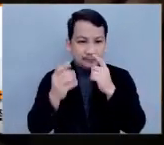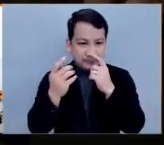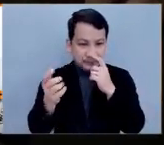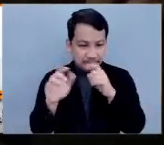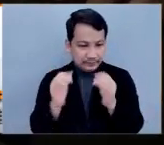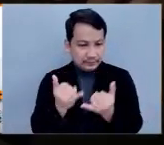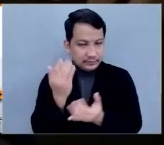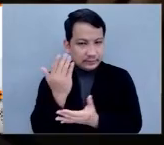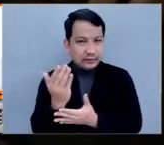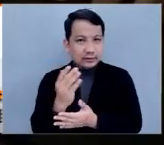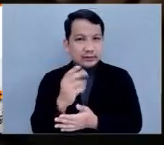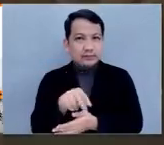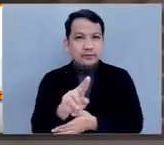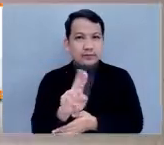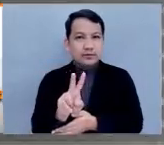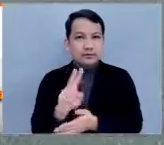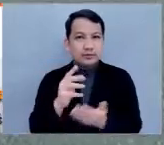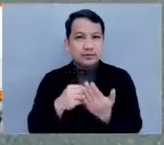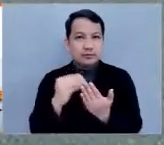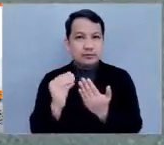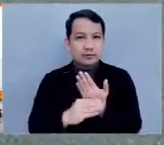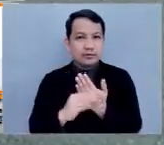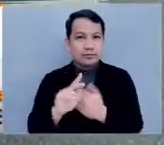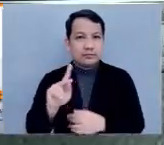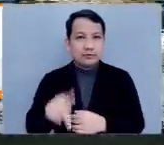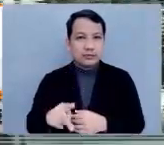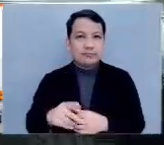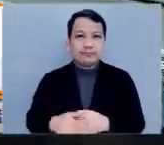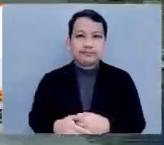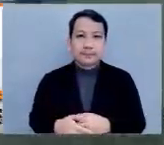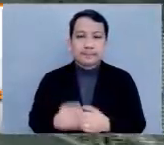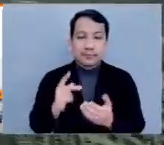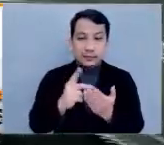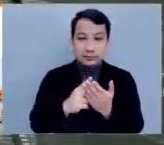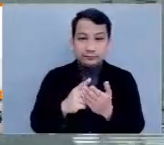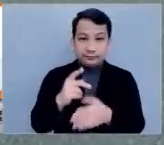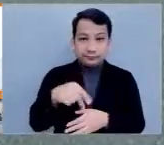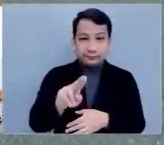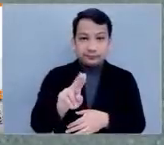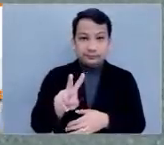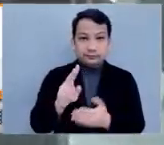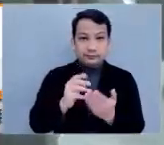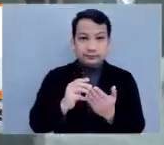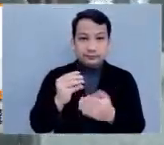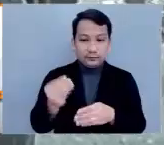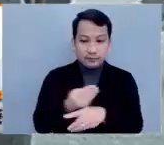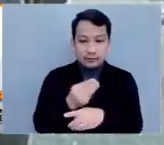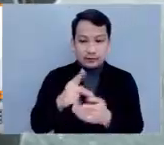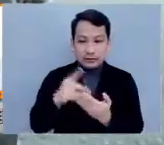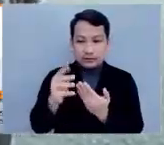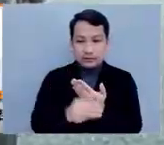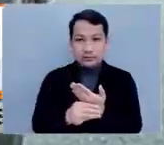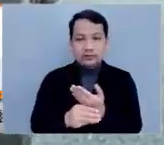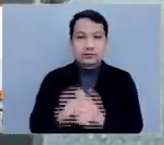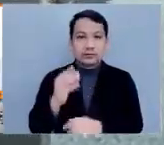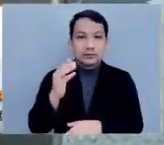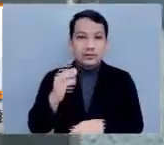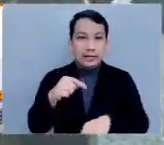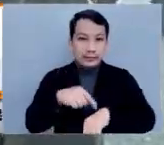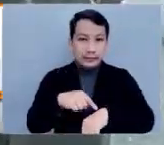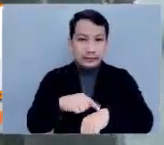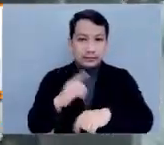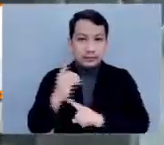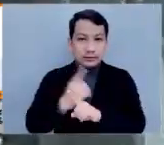Public Utility Modernization Program. Sa ilalim ng PUV Modernization Program, may hanggang December 31 ngayong taon ang mga chauffeur at